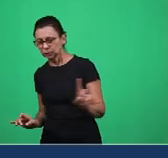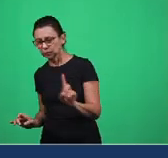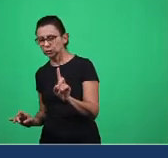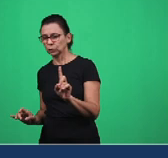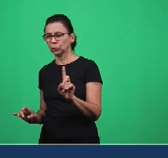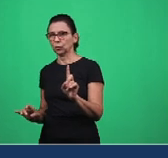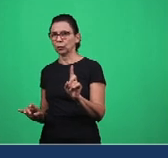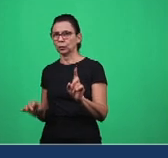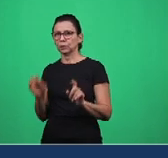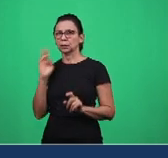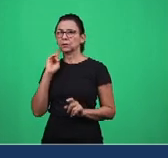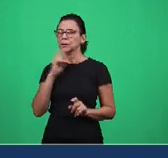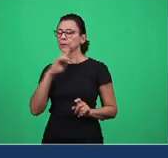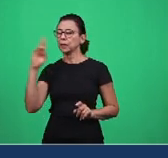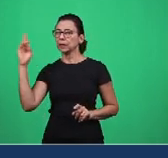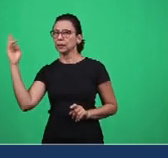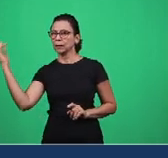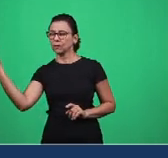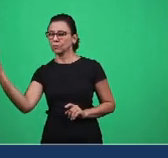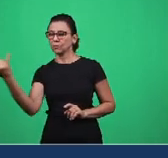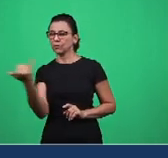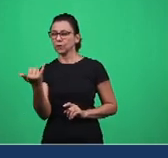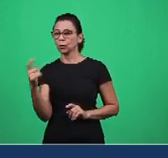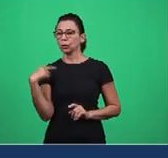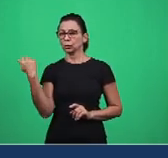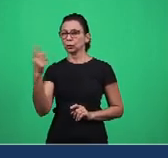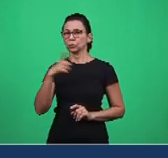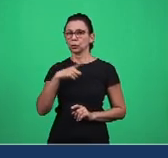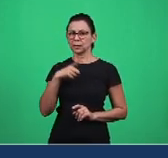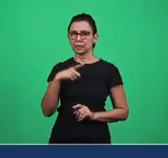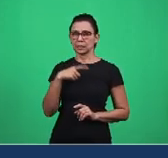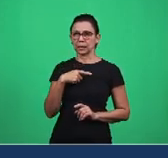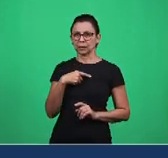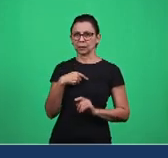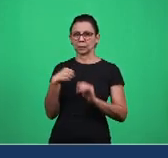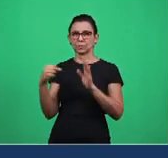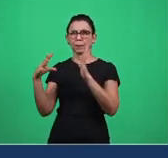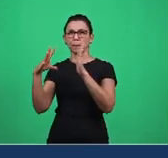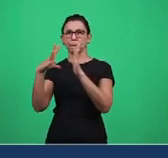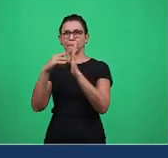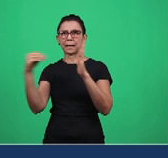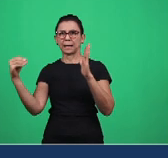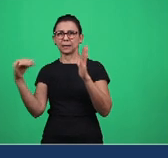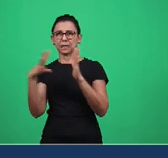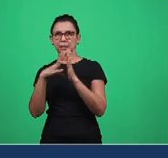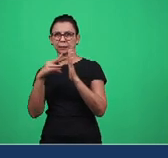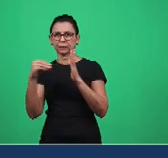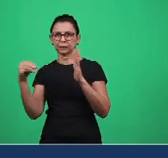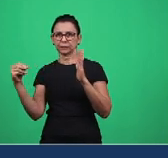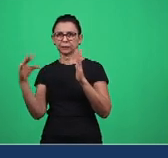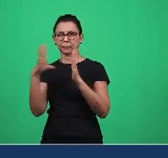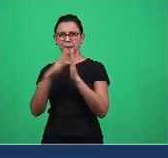aussi du champ. L'Église, l'Évangile, l'Église de Christ,